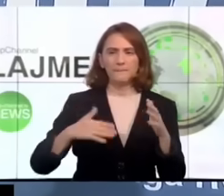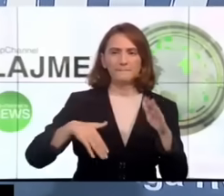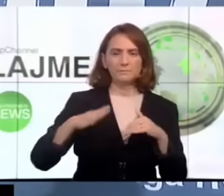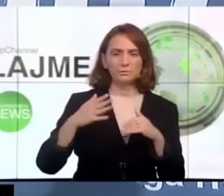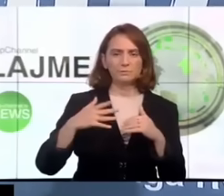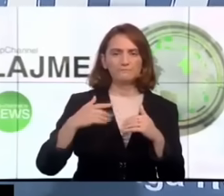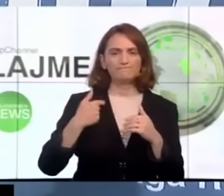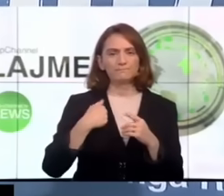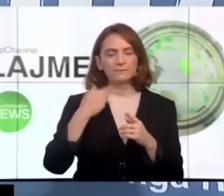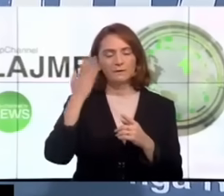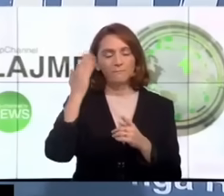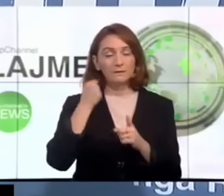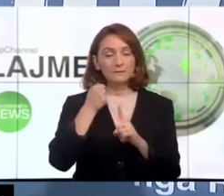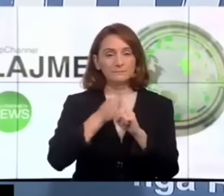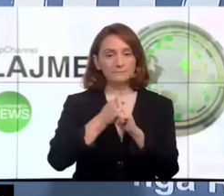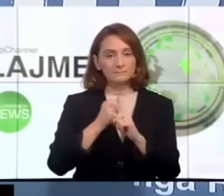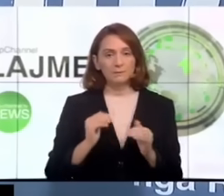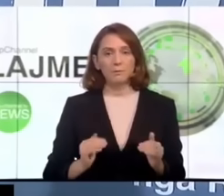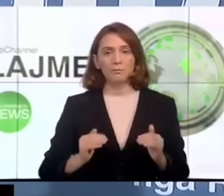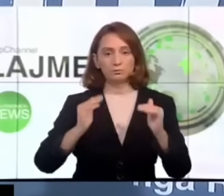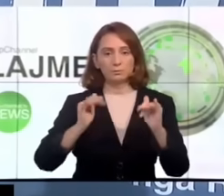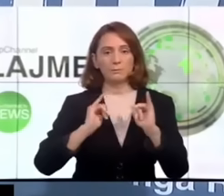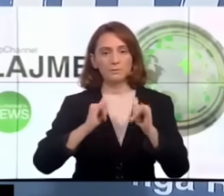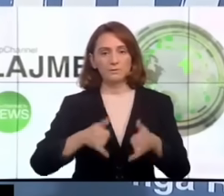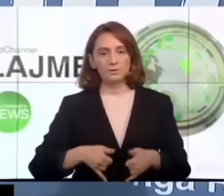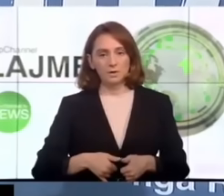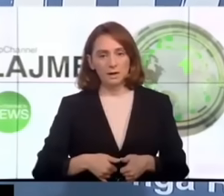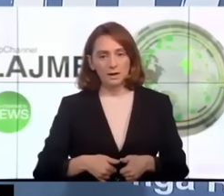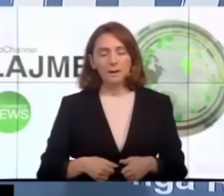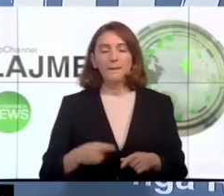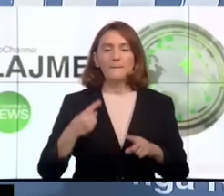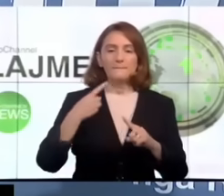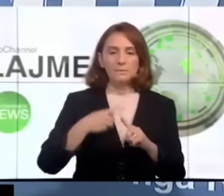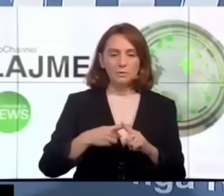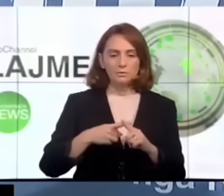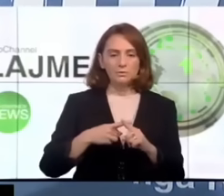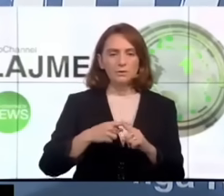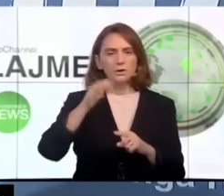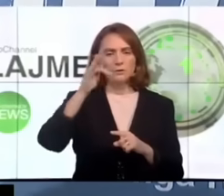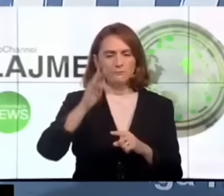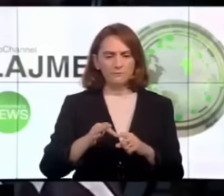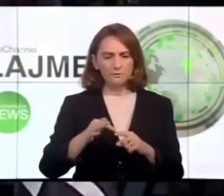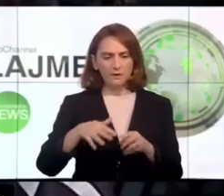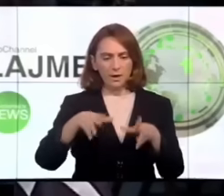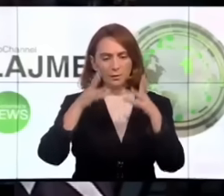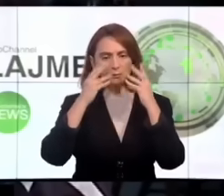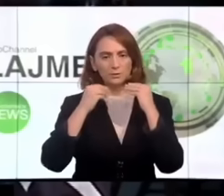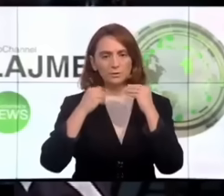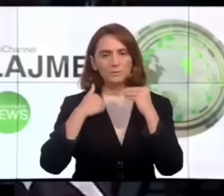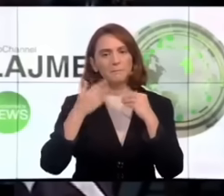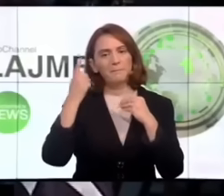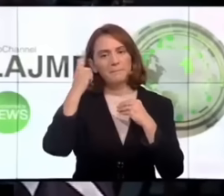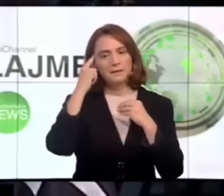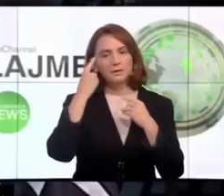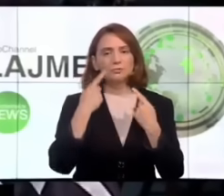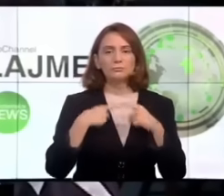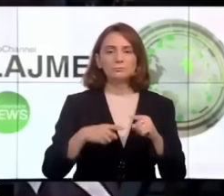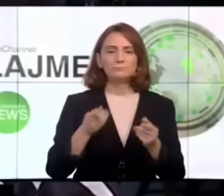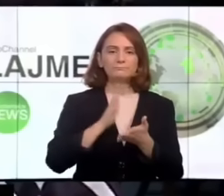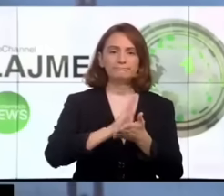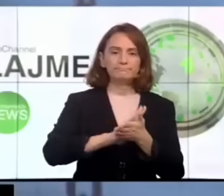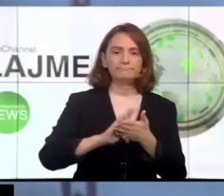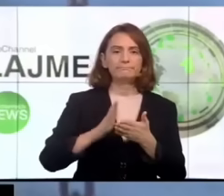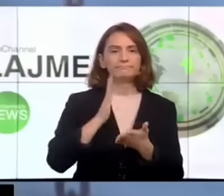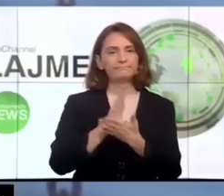përzierje dhe është një qëndrim emocional i imi për mënyrën se si unë shoh realitetin e sotshëm. Një